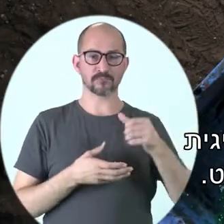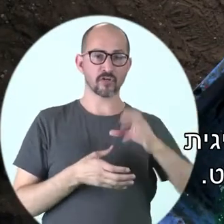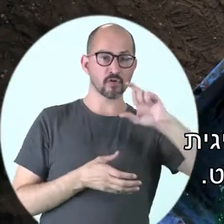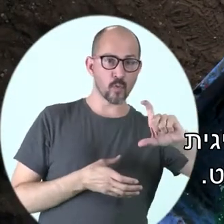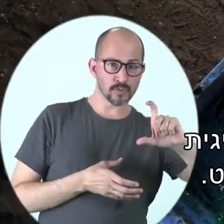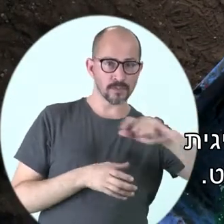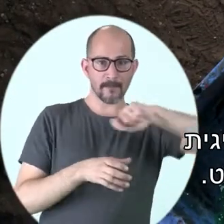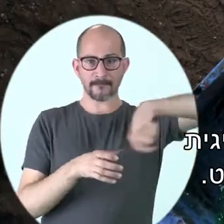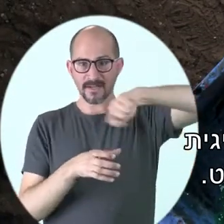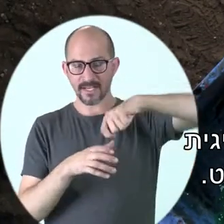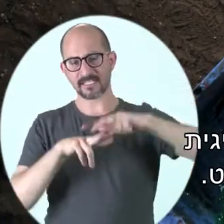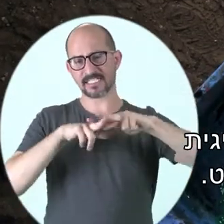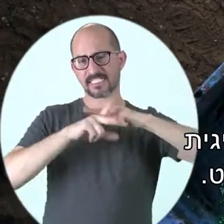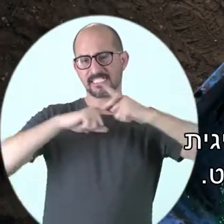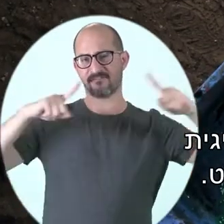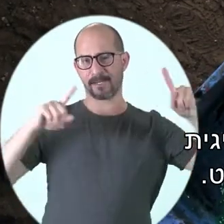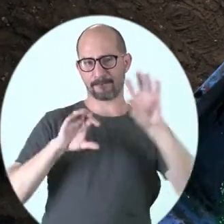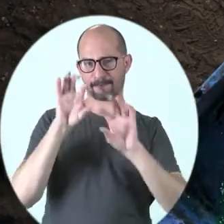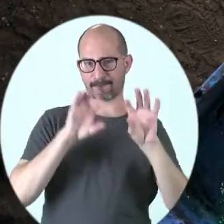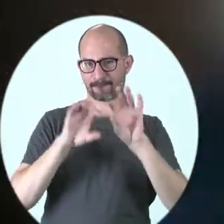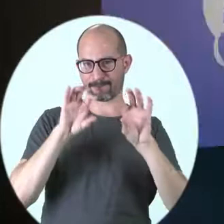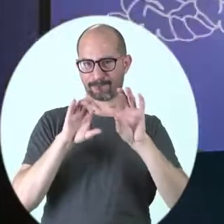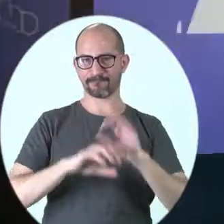כוס, מקל לערבוב וצבעים לקישוט.